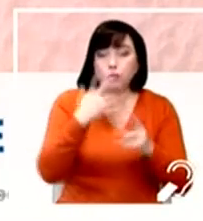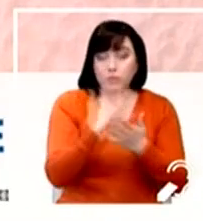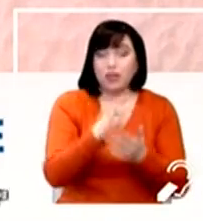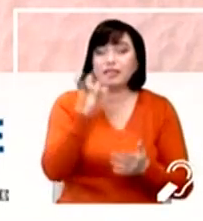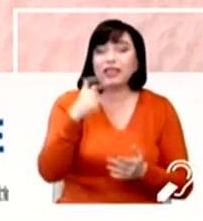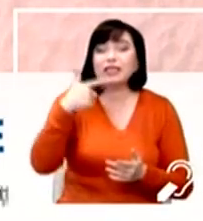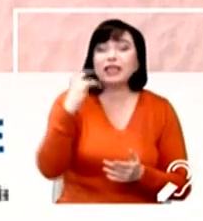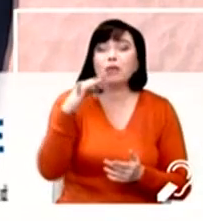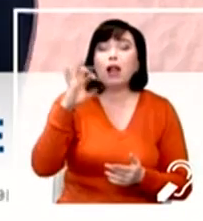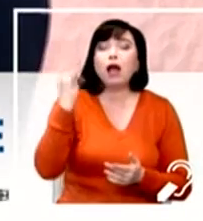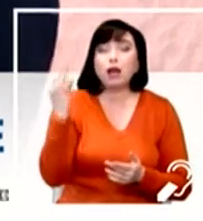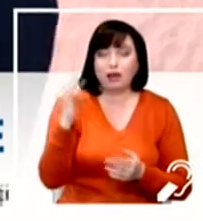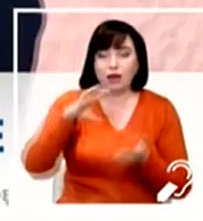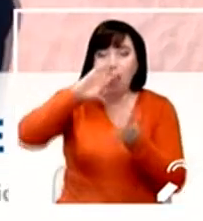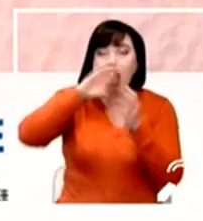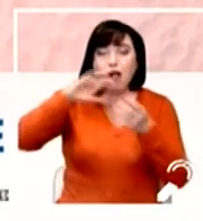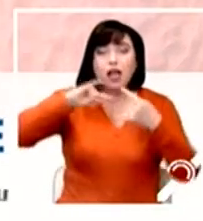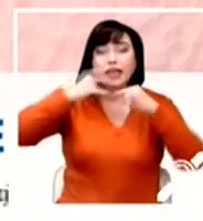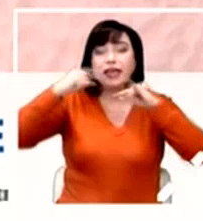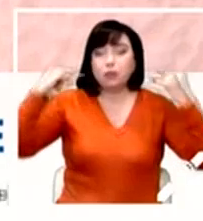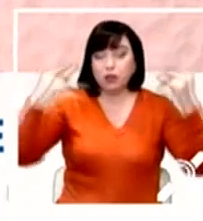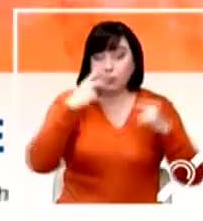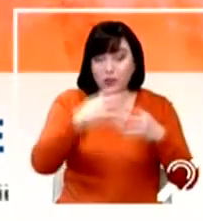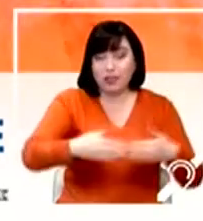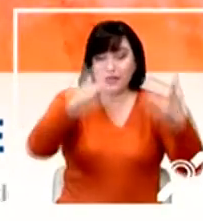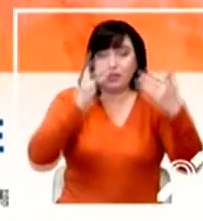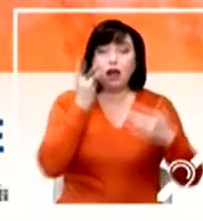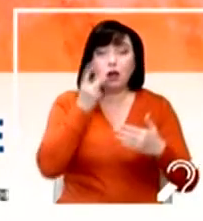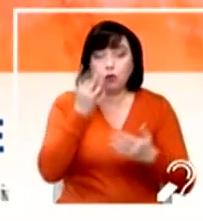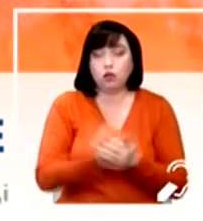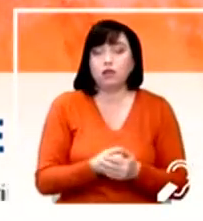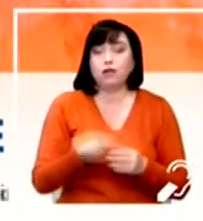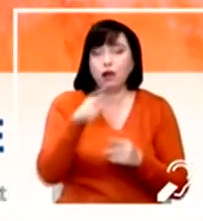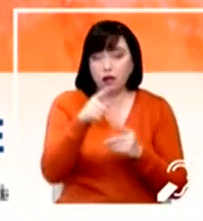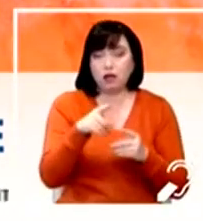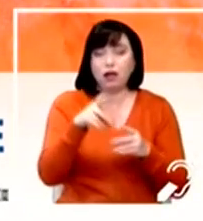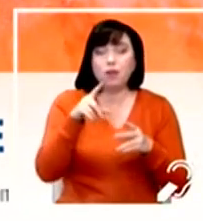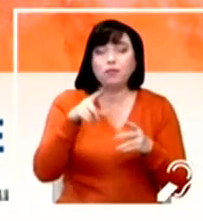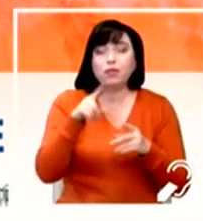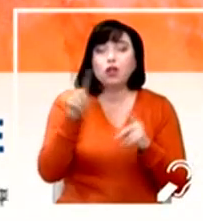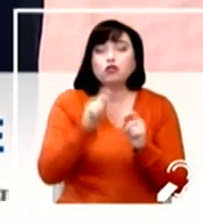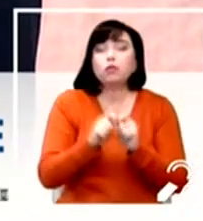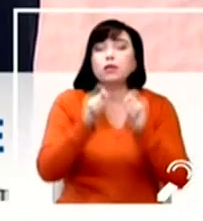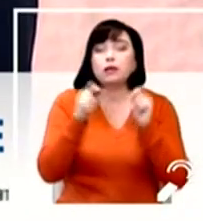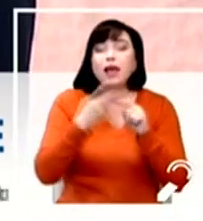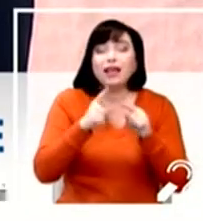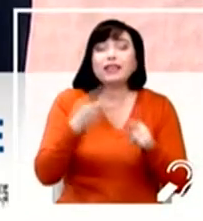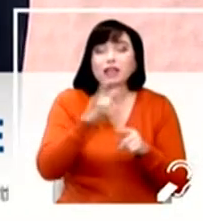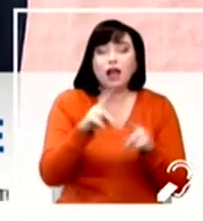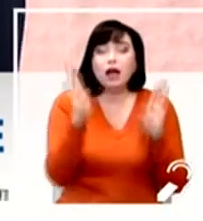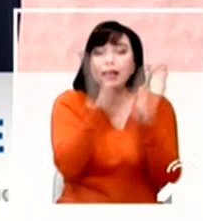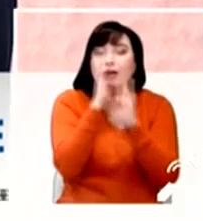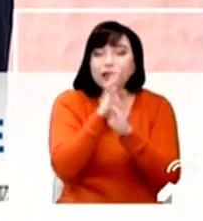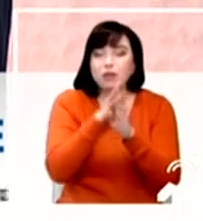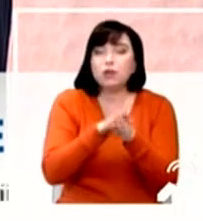din Himalaya, crămizile care le vedeți aici și iată peretele acesta. Salina este îmbrăcată cu sare pentru a se crea un climat